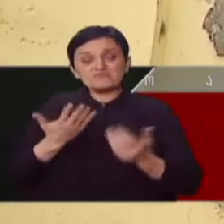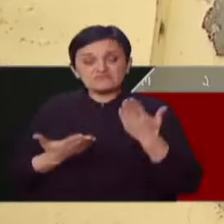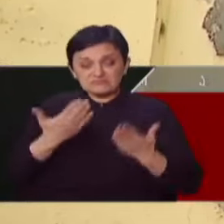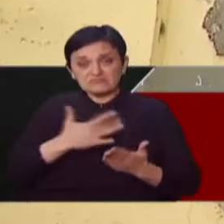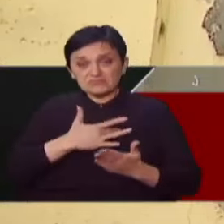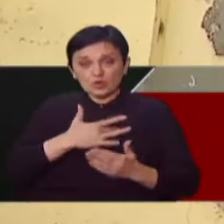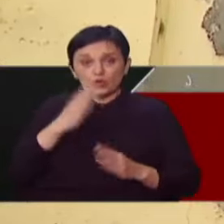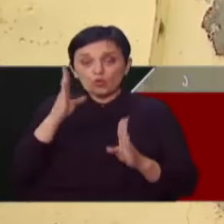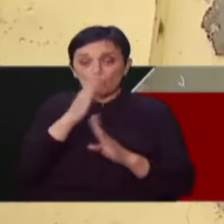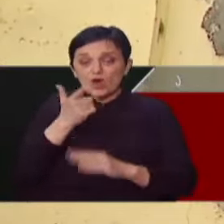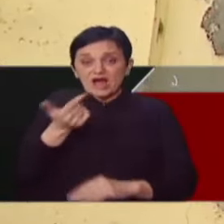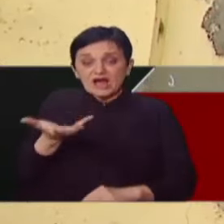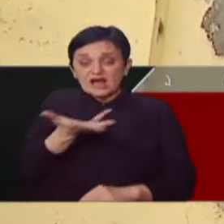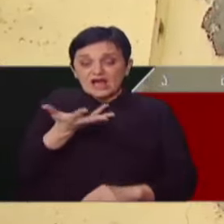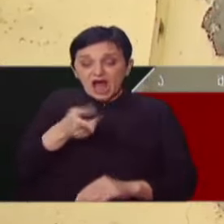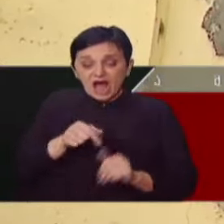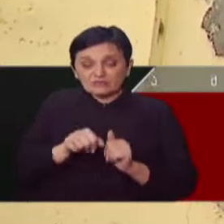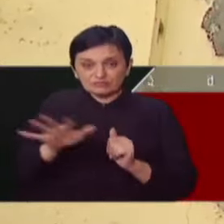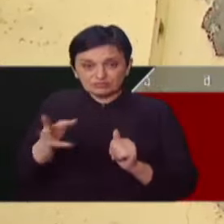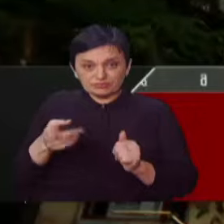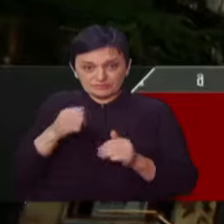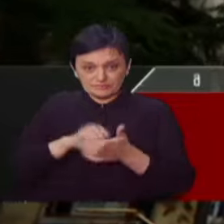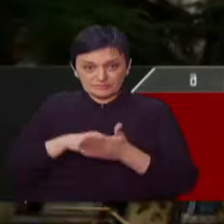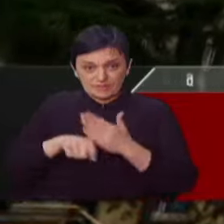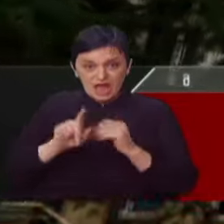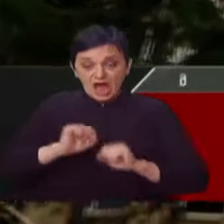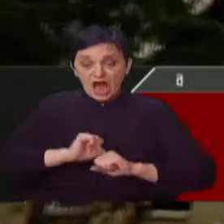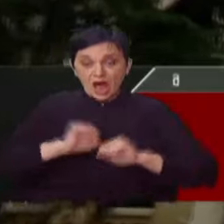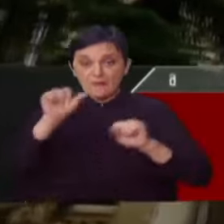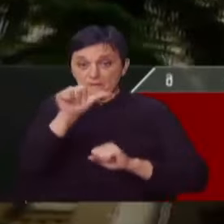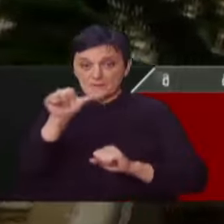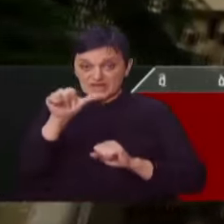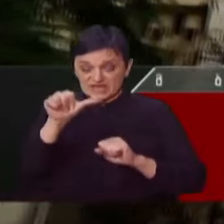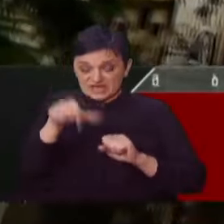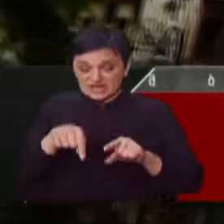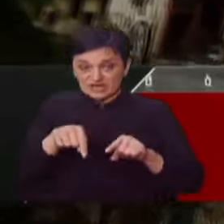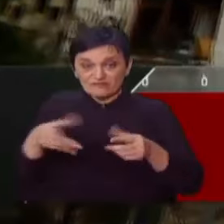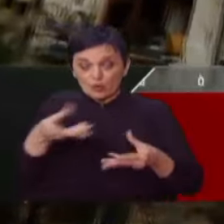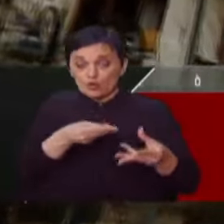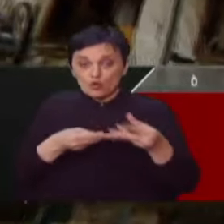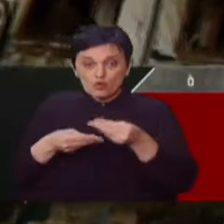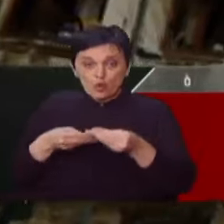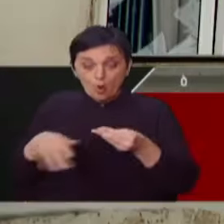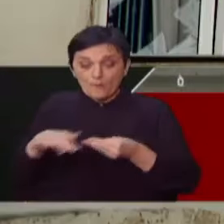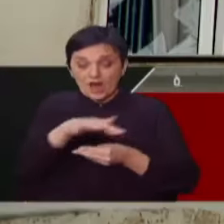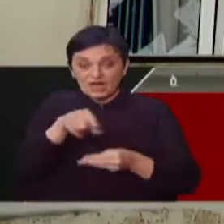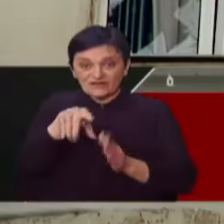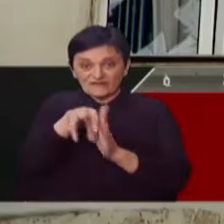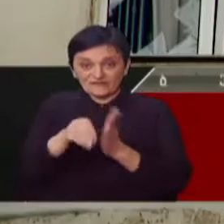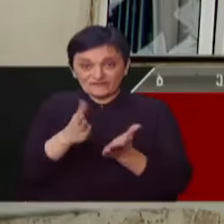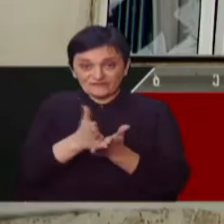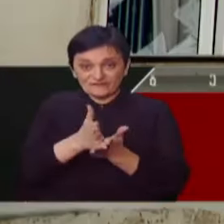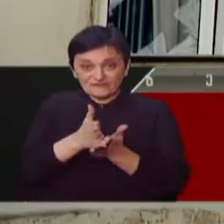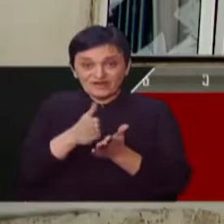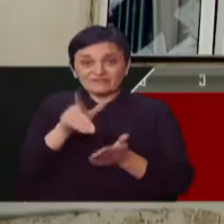albatobit bunebrivi airis gazhonvas unda gamoetsvia. Apetkeba pirvel sartulze mokhta, sadats Comerțiul partim de bareopta i cad globruva